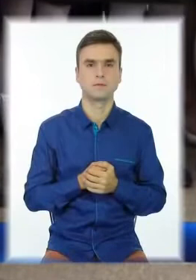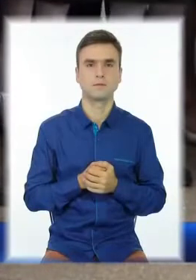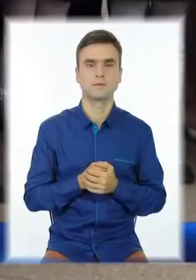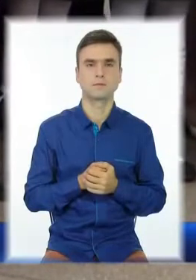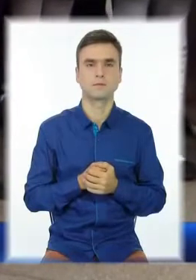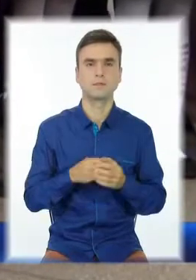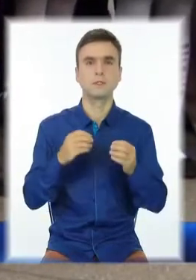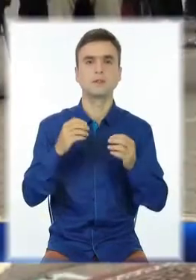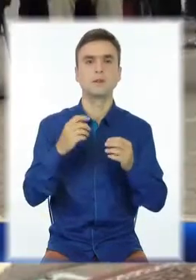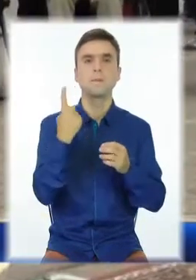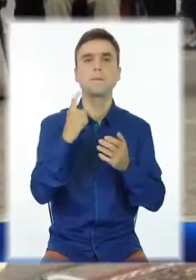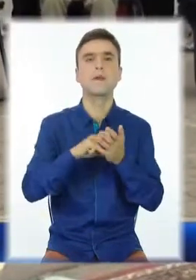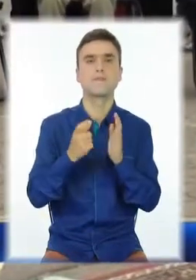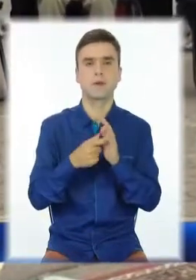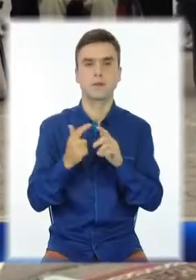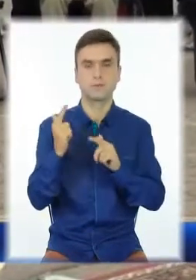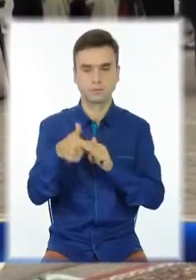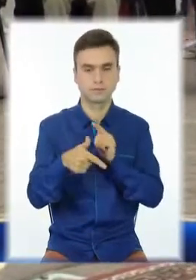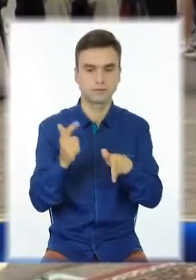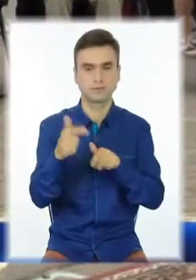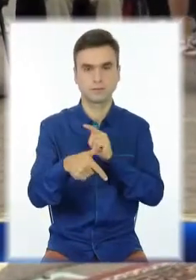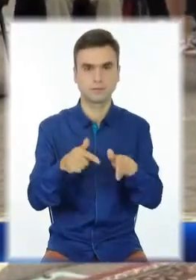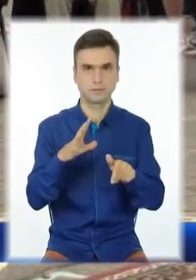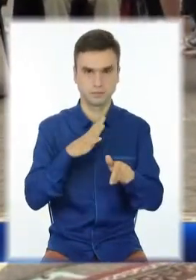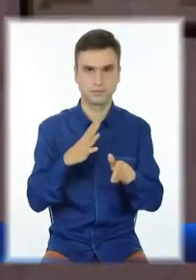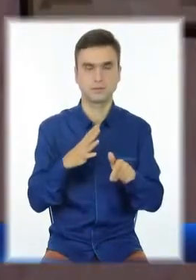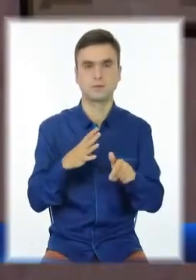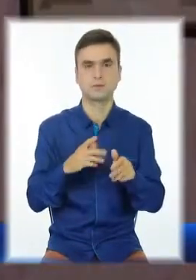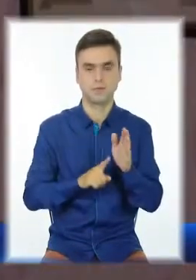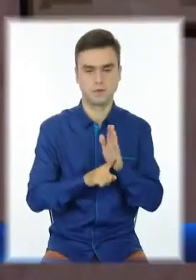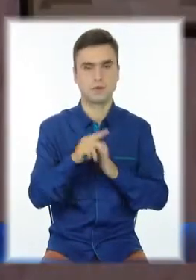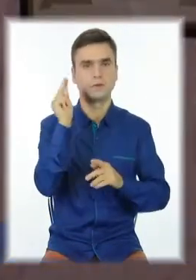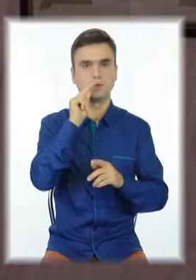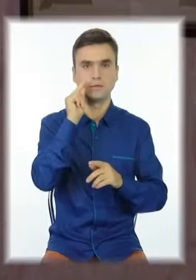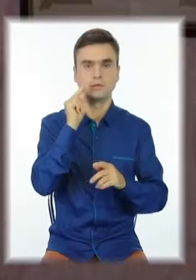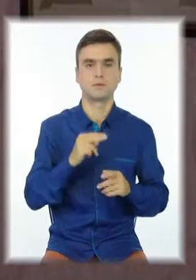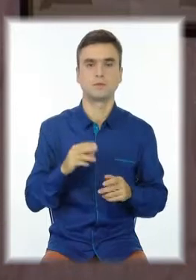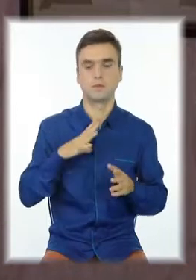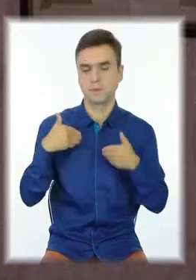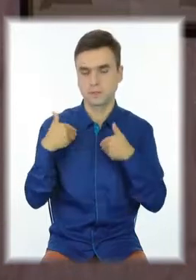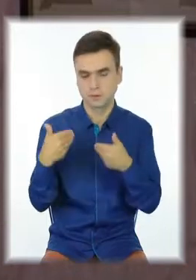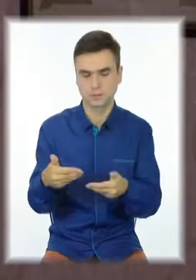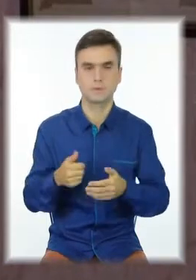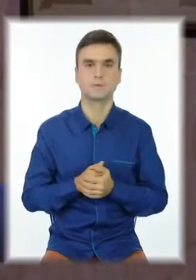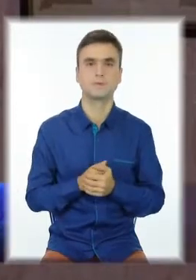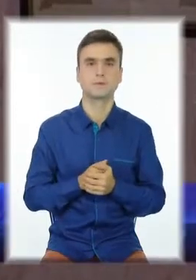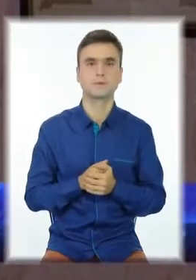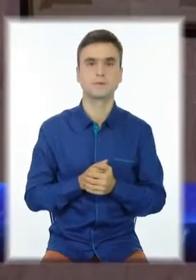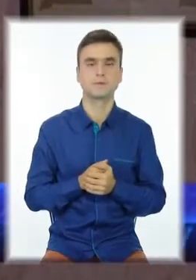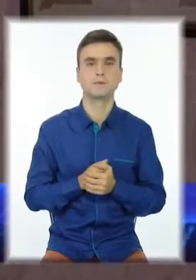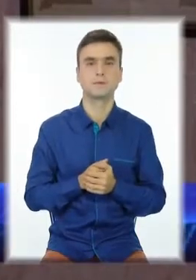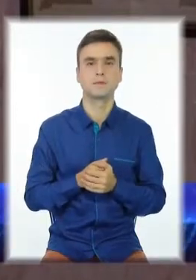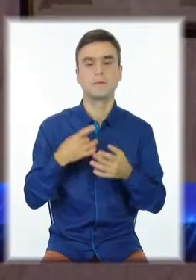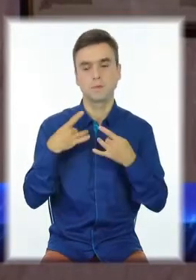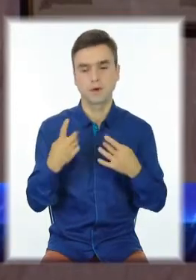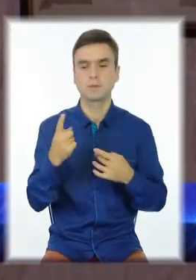розпочали новий етап у своєму житті. Привітати їх з Днем знань наважився 9-класник Дмитро Захаров. З 1 вереснем,